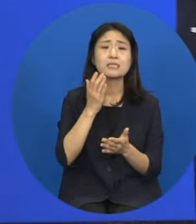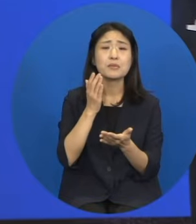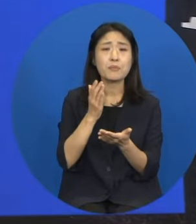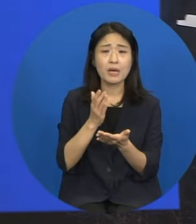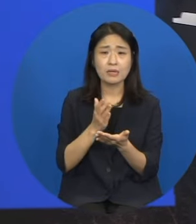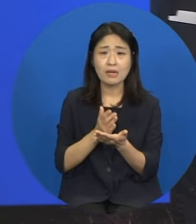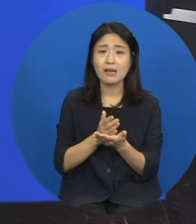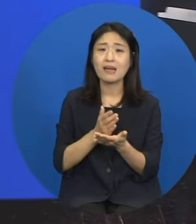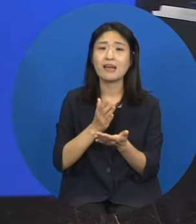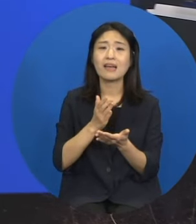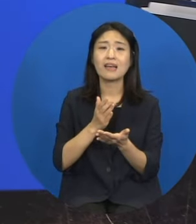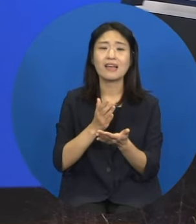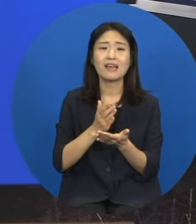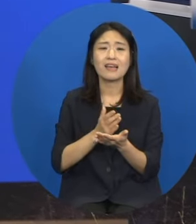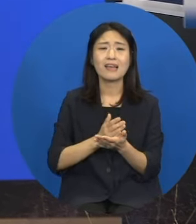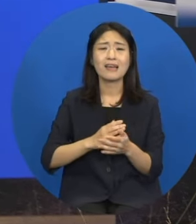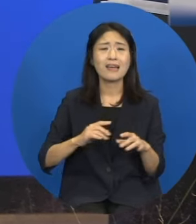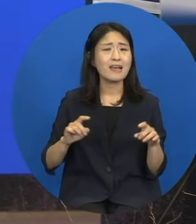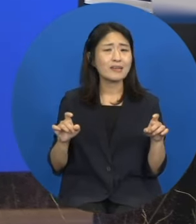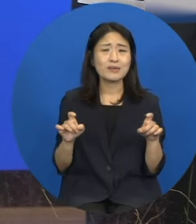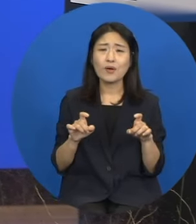놀라지 마라,